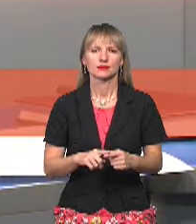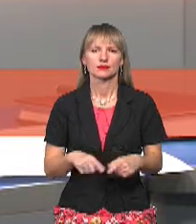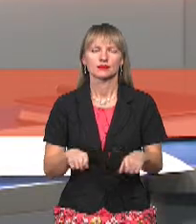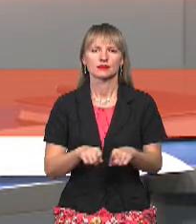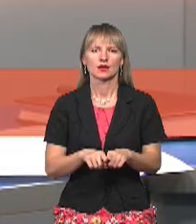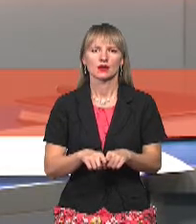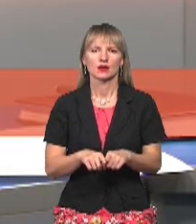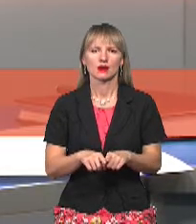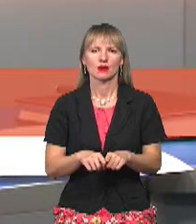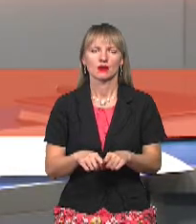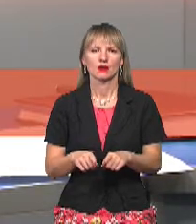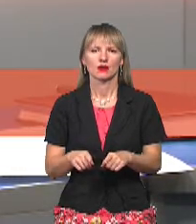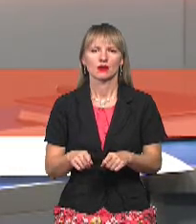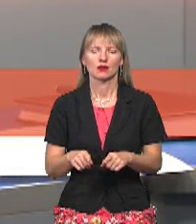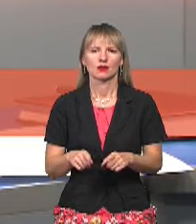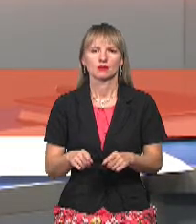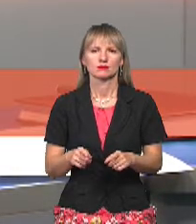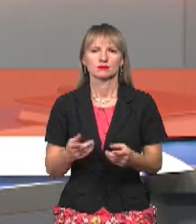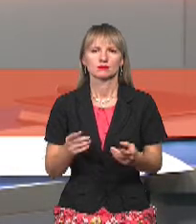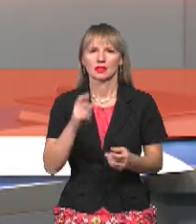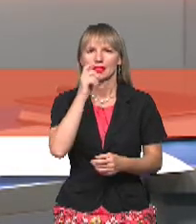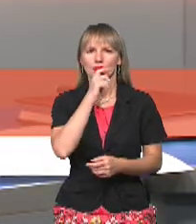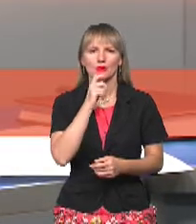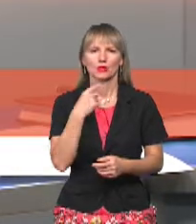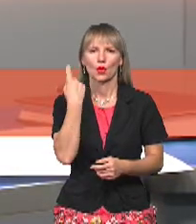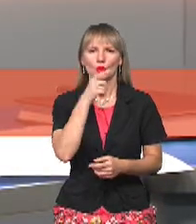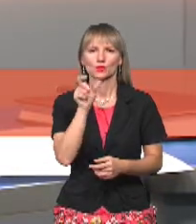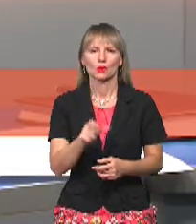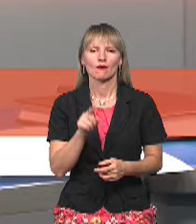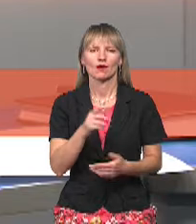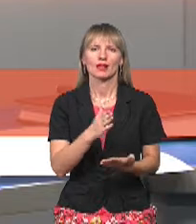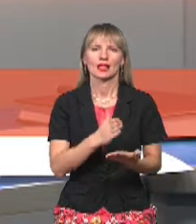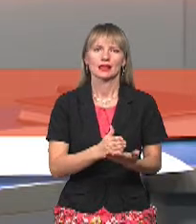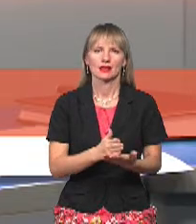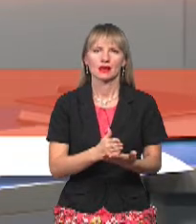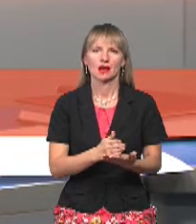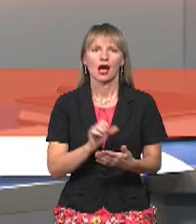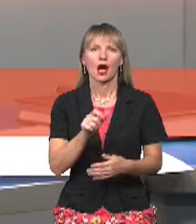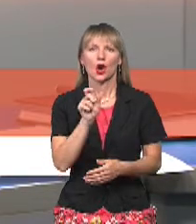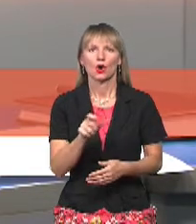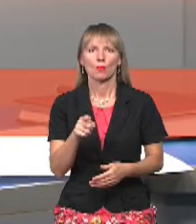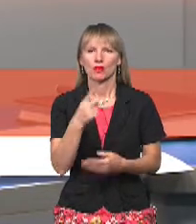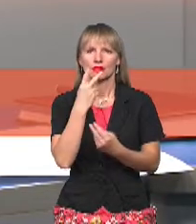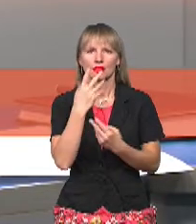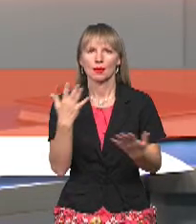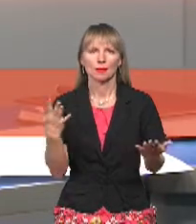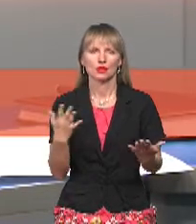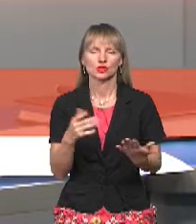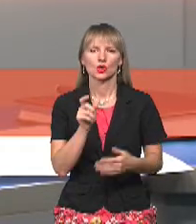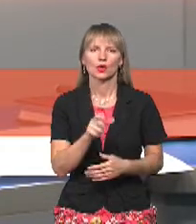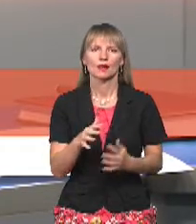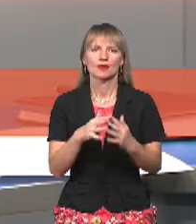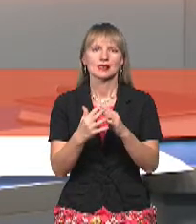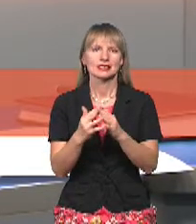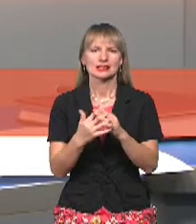така міфічна особа, яка нібито є, а громада її не бачить. Люди в